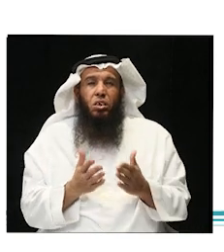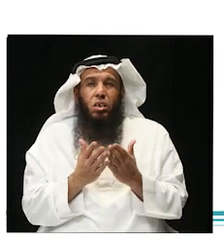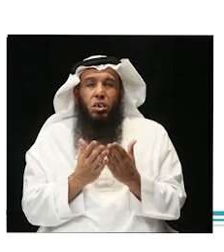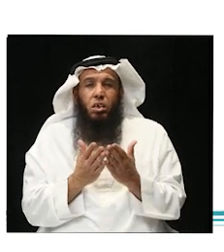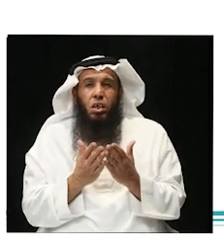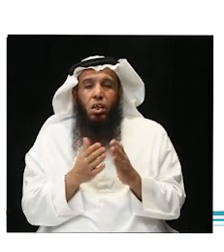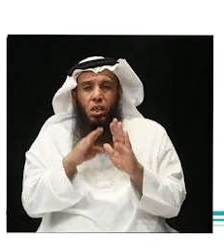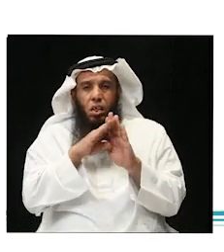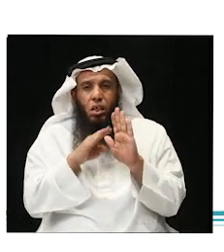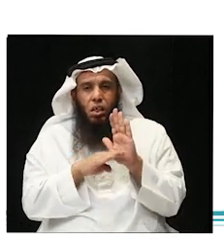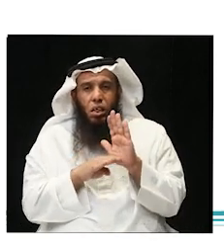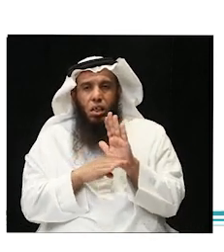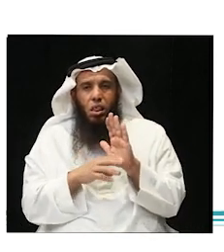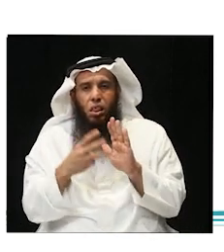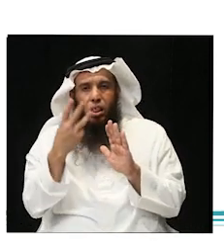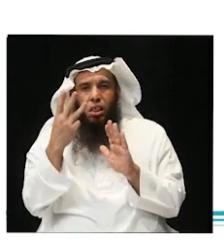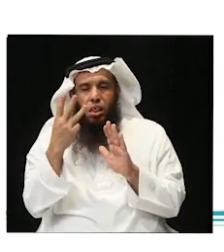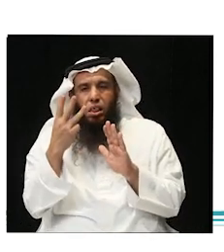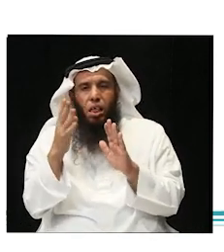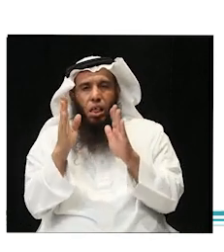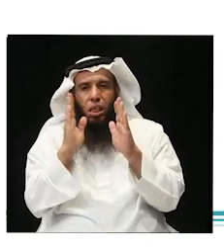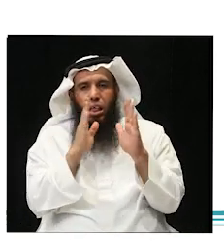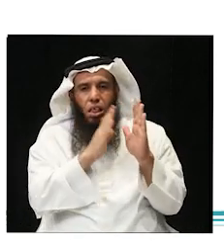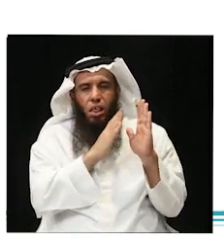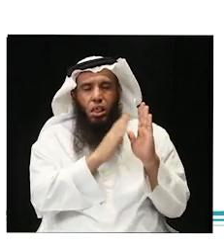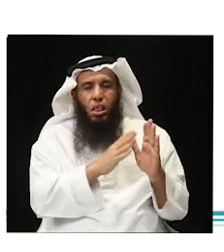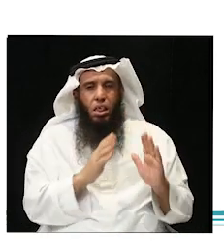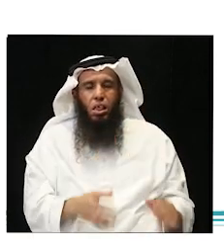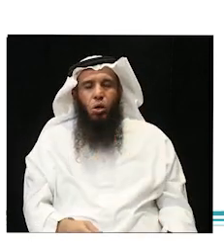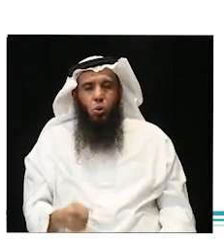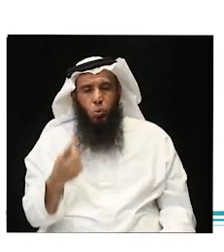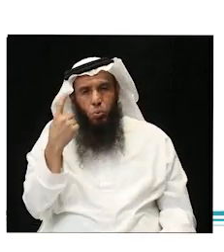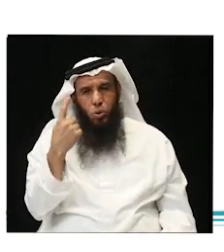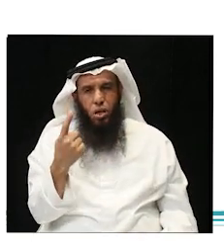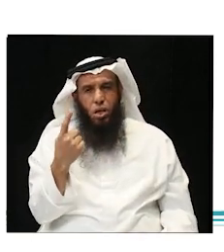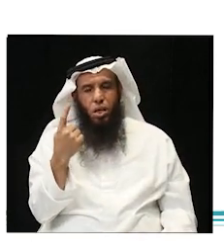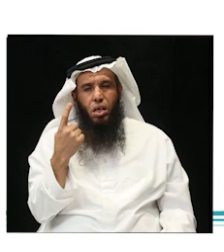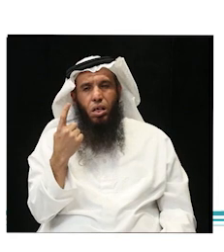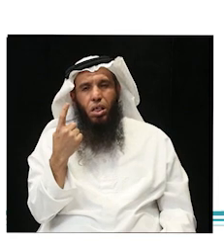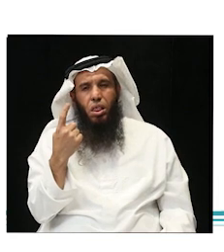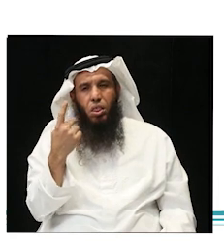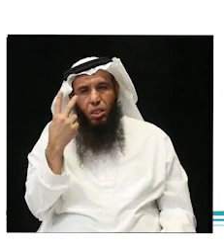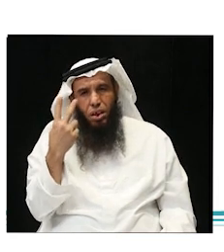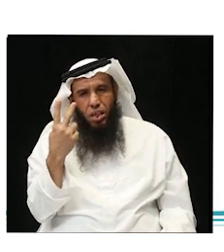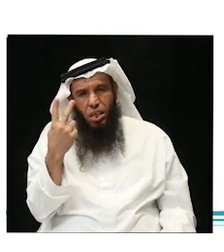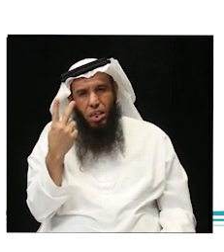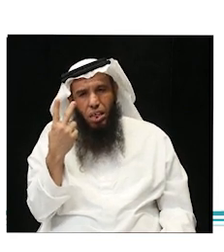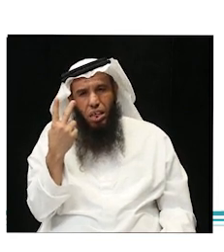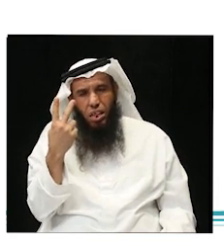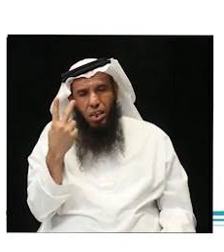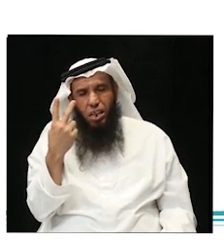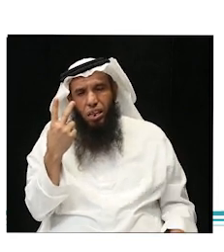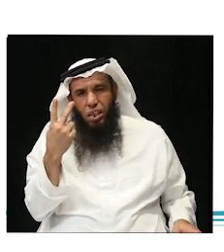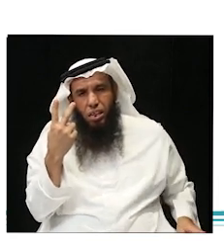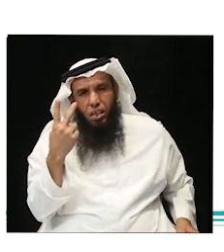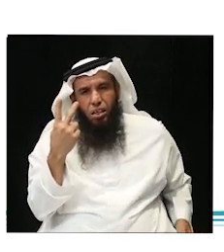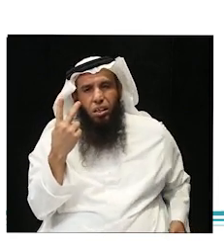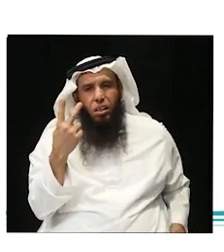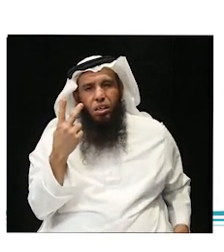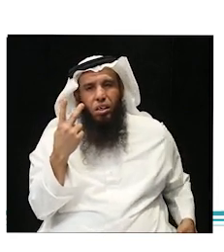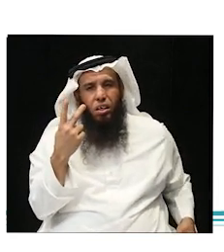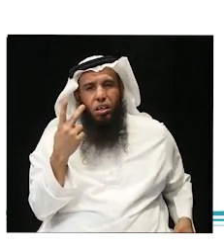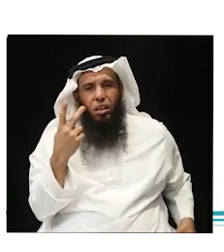الثواب، وذكر لك هنا نقطتين: هي رجاء ثواب الله، رجاء مغفرته سبحانه وتعالى، رجاء